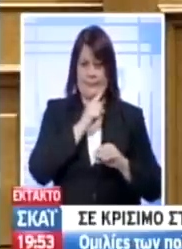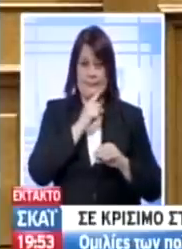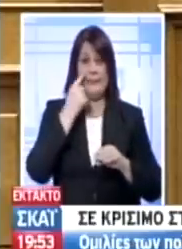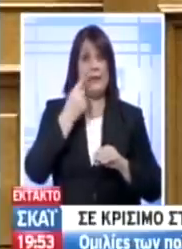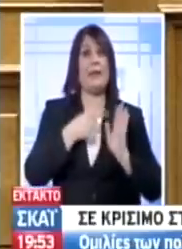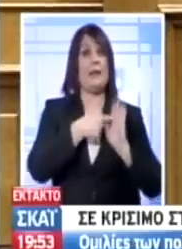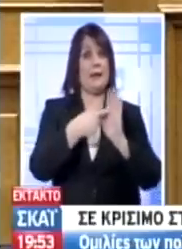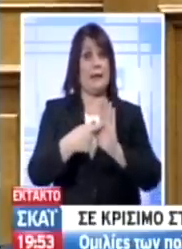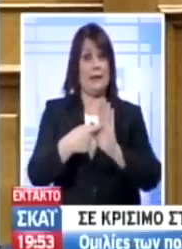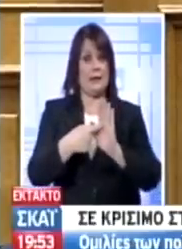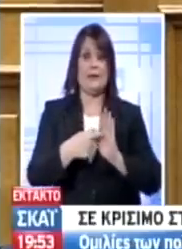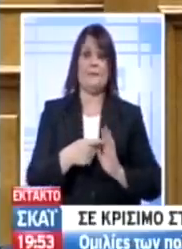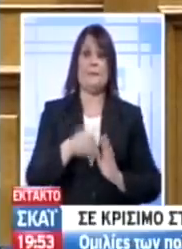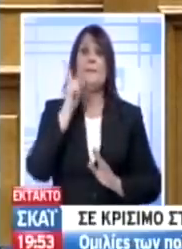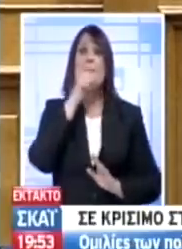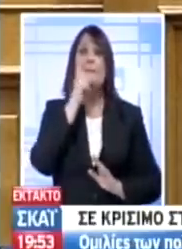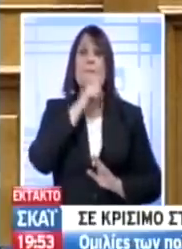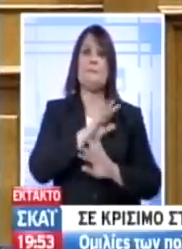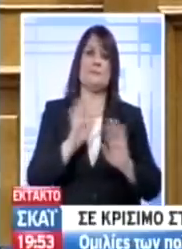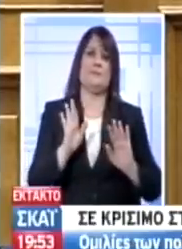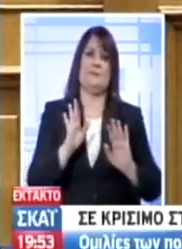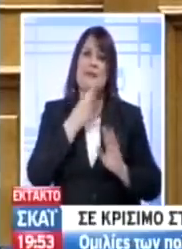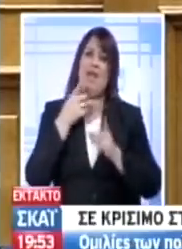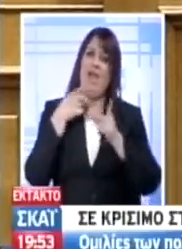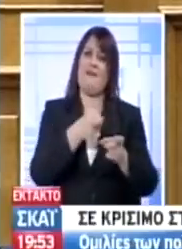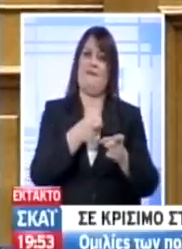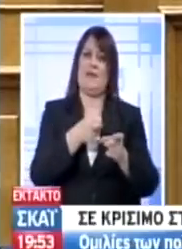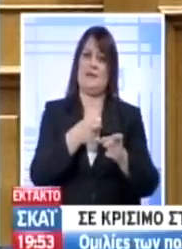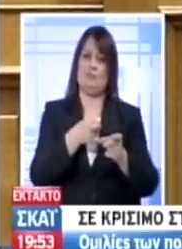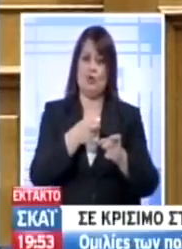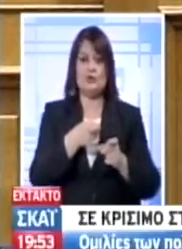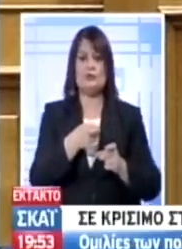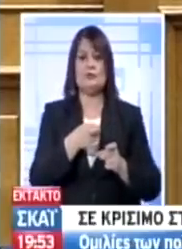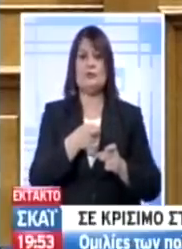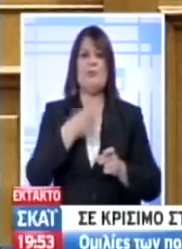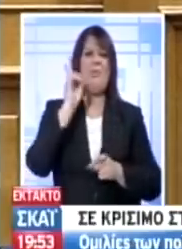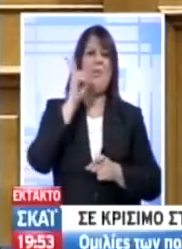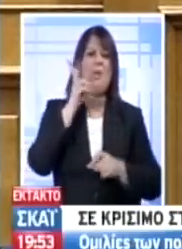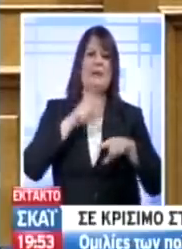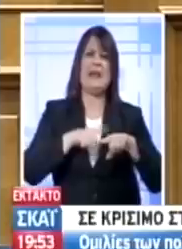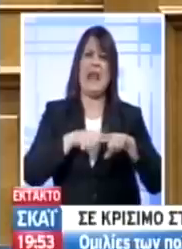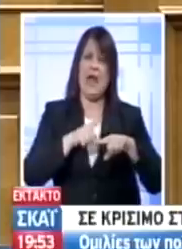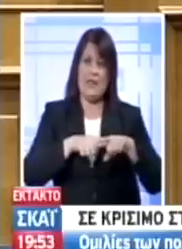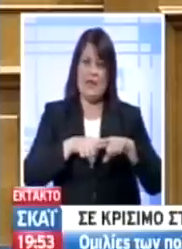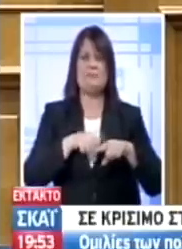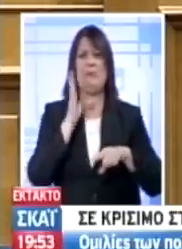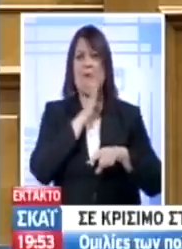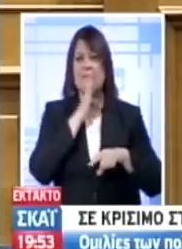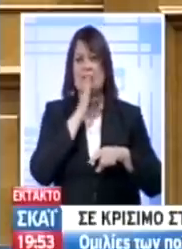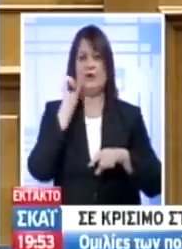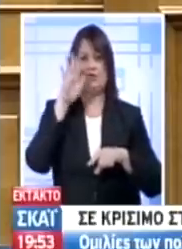δείξω ότι λέει ψέματα, εκβιάζει, συκοφαντεί στο εξωτερικό, λαϊκίζει στο